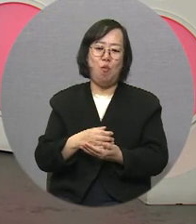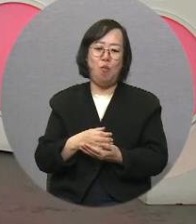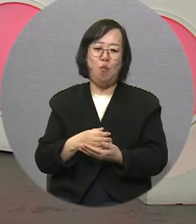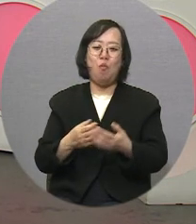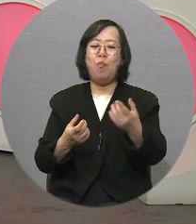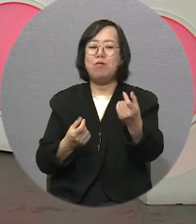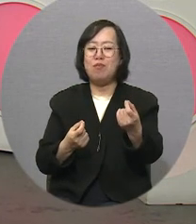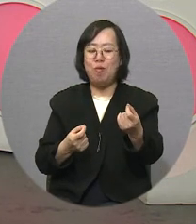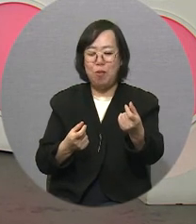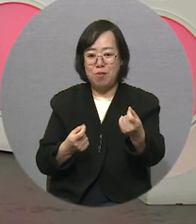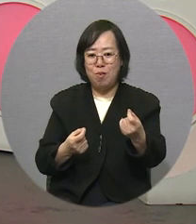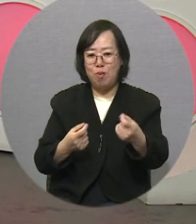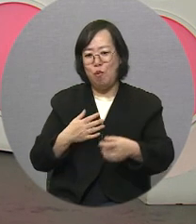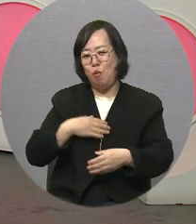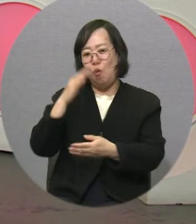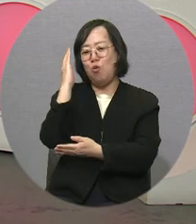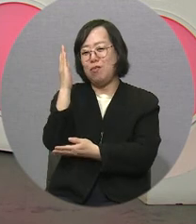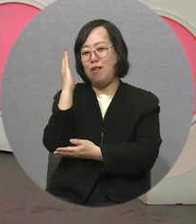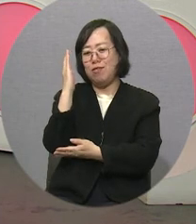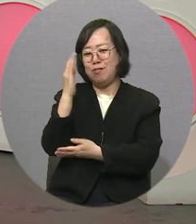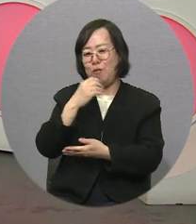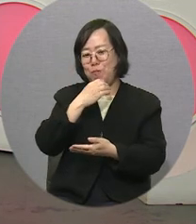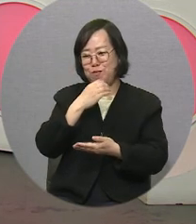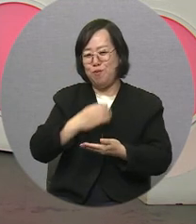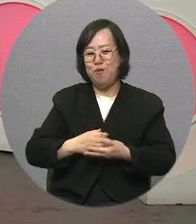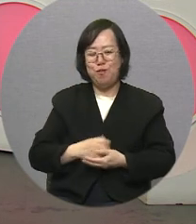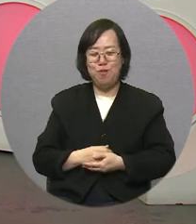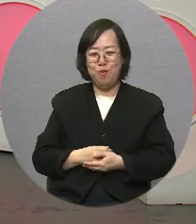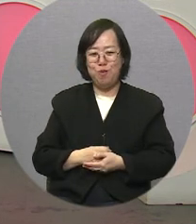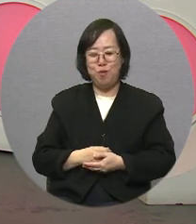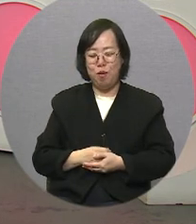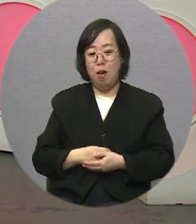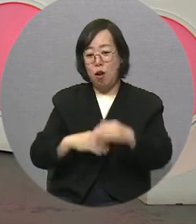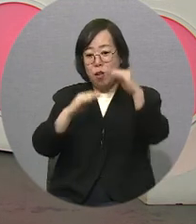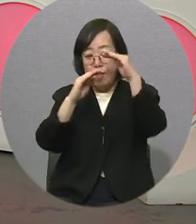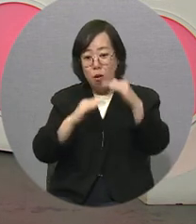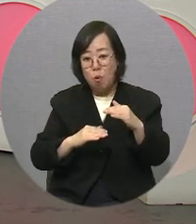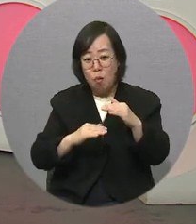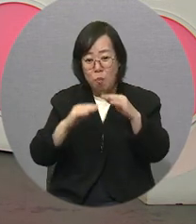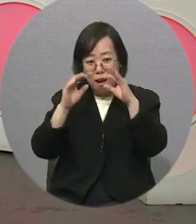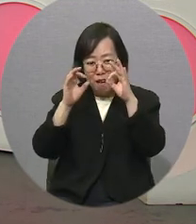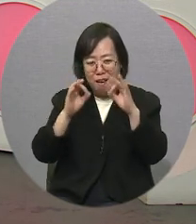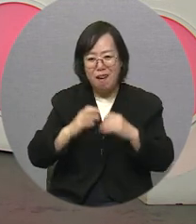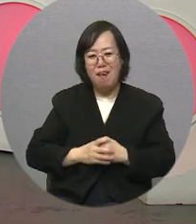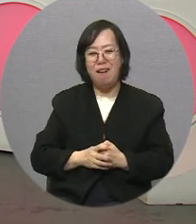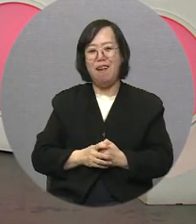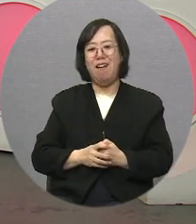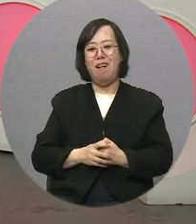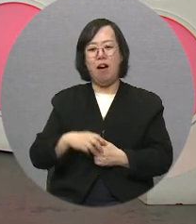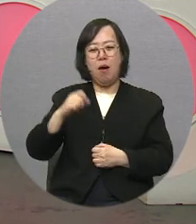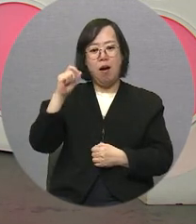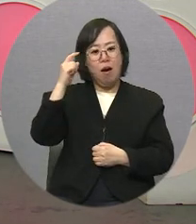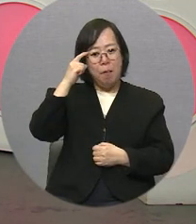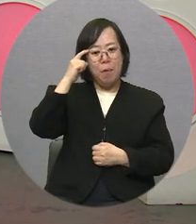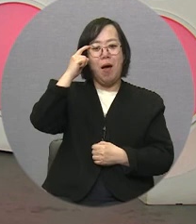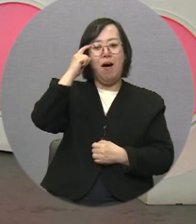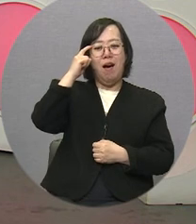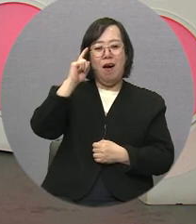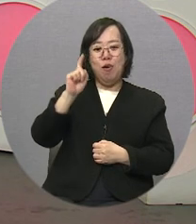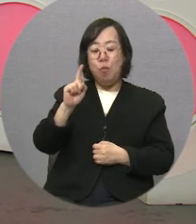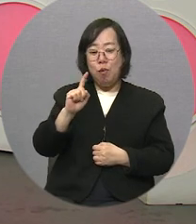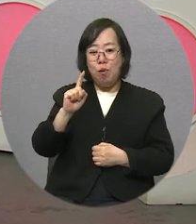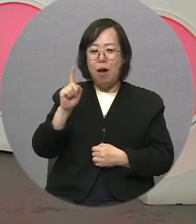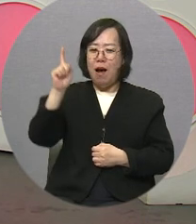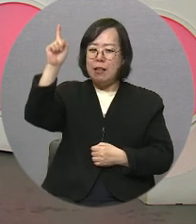못 듣고 갈 뻔했어. 네. 근데 이 내용을 보면 네. 우리 현서 씨가 갑자기 생각하는 게 우리 현서 씨도